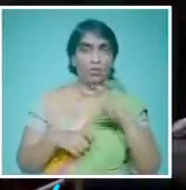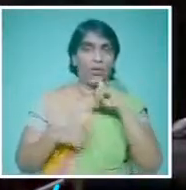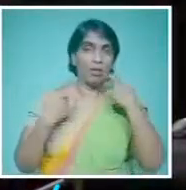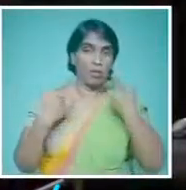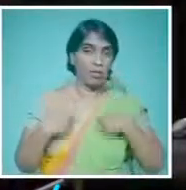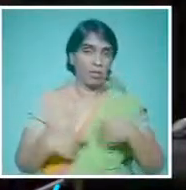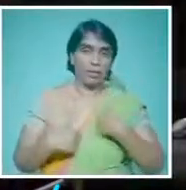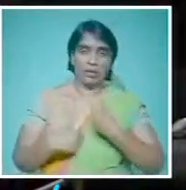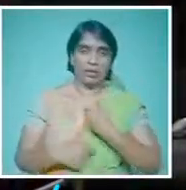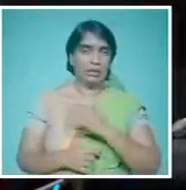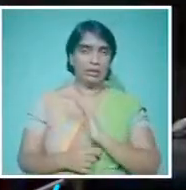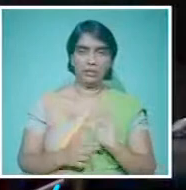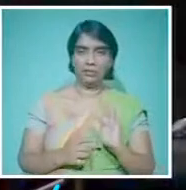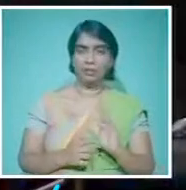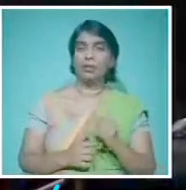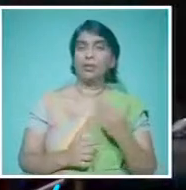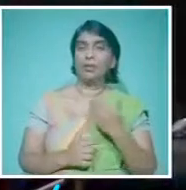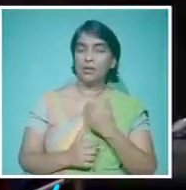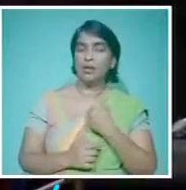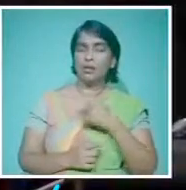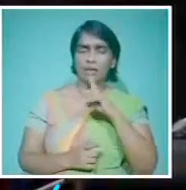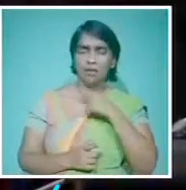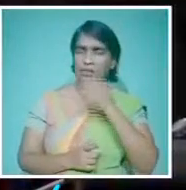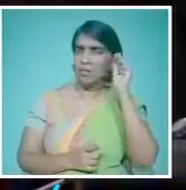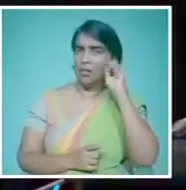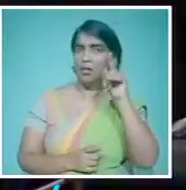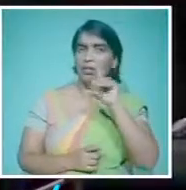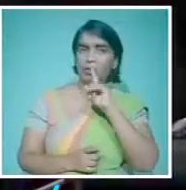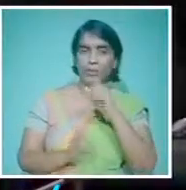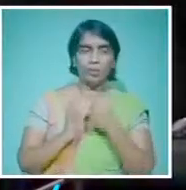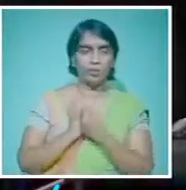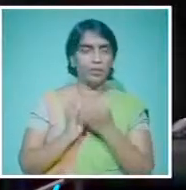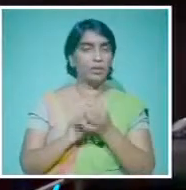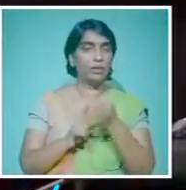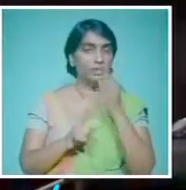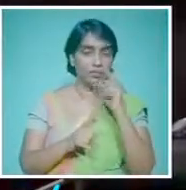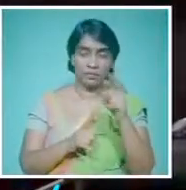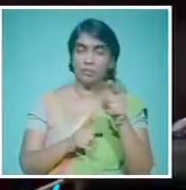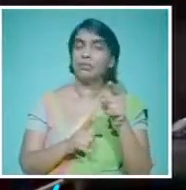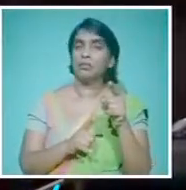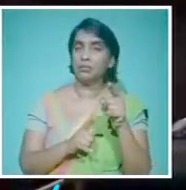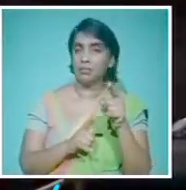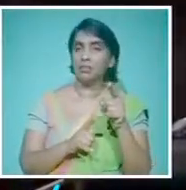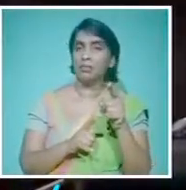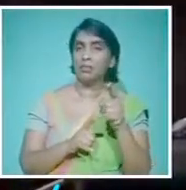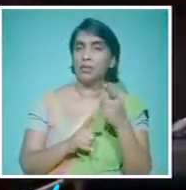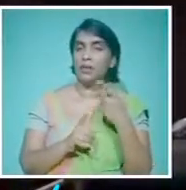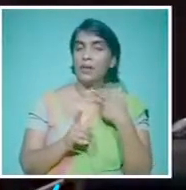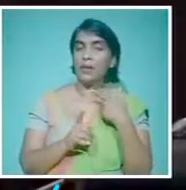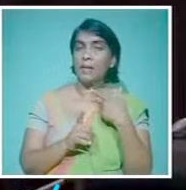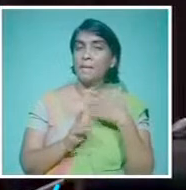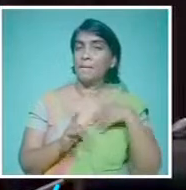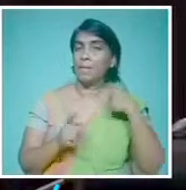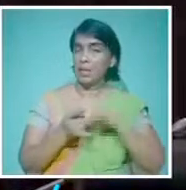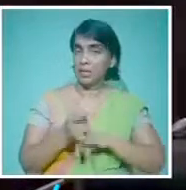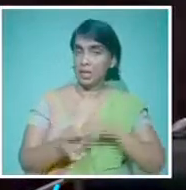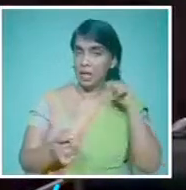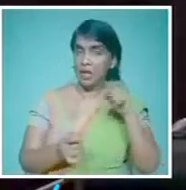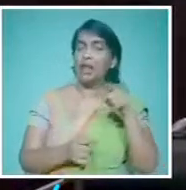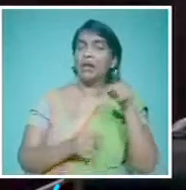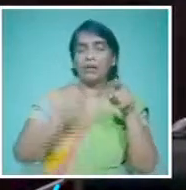මහත්තයෙක් නෙවෙයි එතුමා මං ආගෙන කියනවා ගරු සභාපතිතුමනි ඔබතුමා මේක අපේ මහලේකම්තුමාගෙනුත්